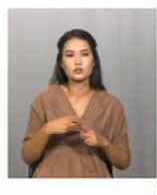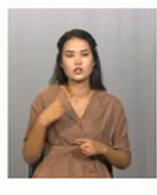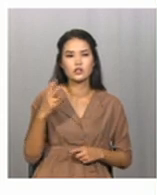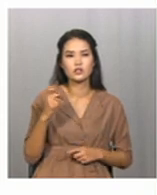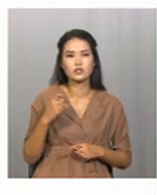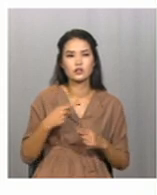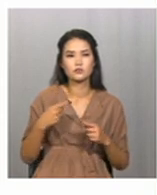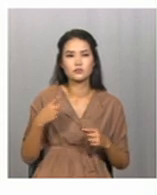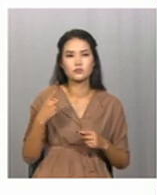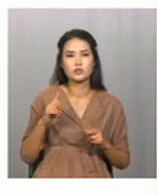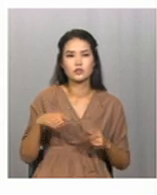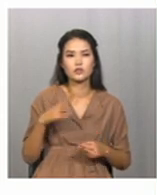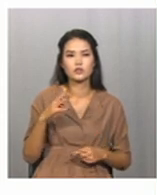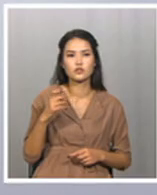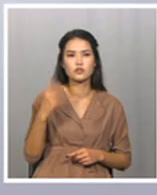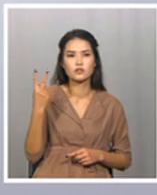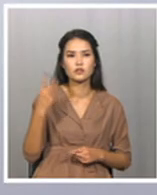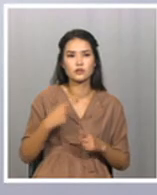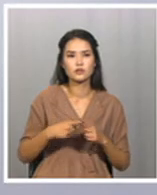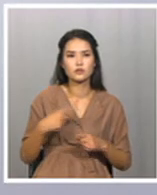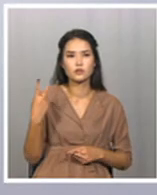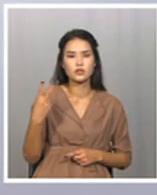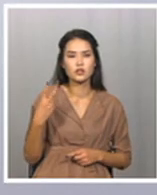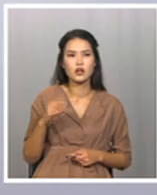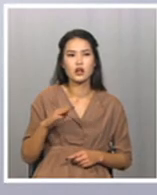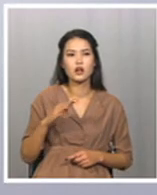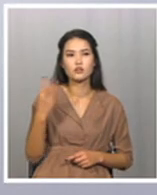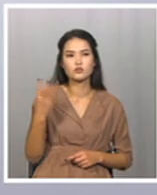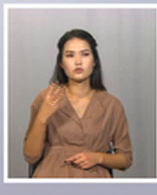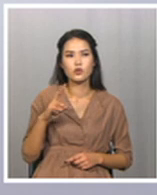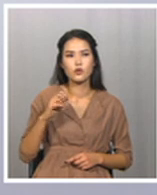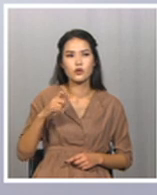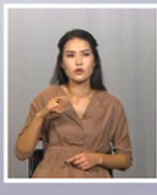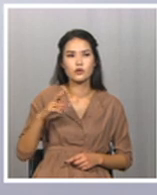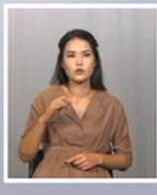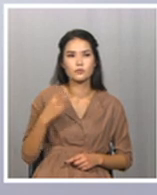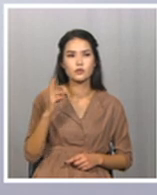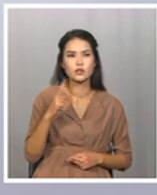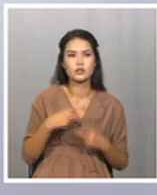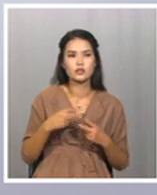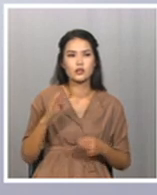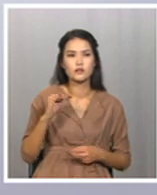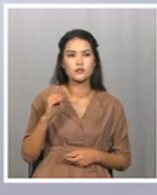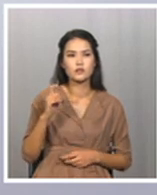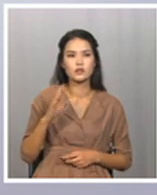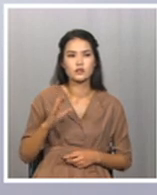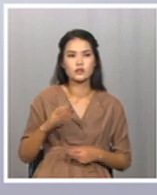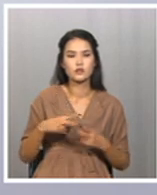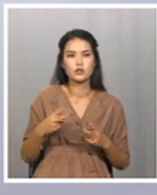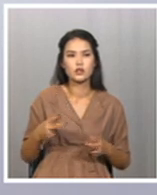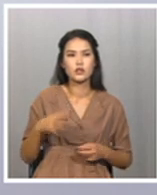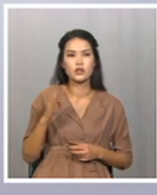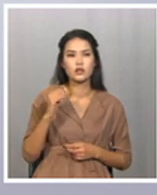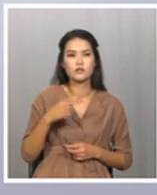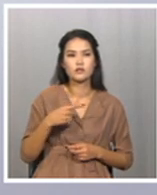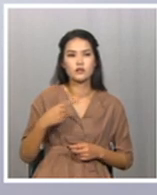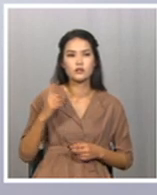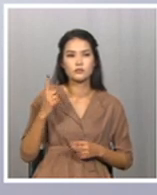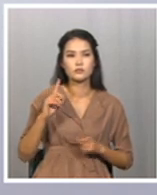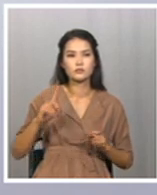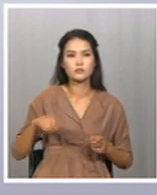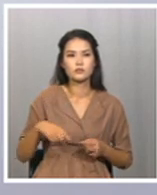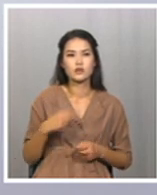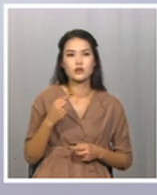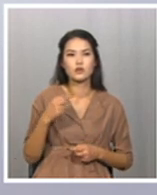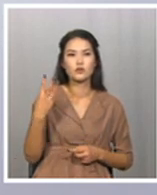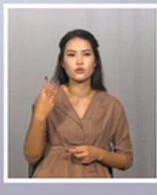3x квадрат қосылған 2 болады. Үшінші, яғни туындыдағы x0-дің мәнін есептейміз. Бұдан бізде